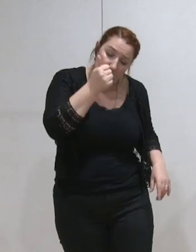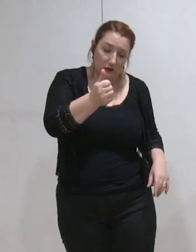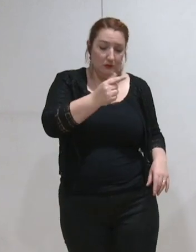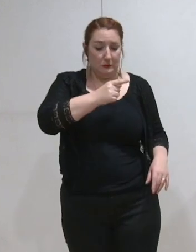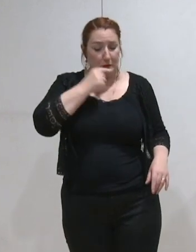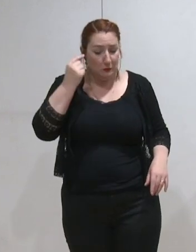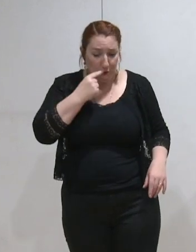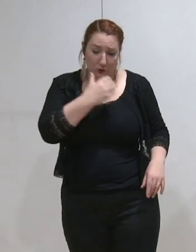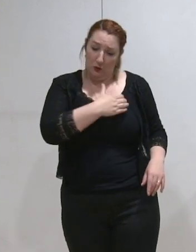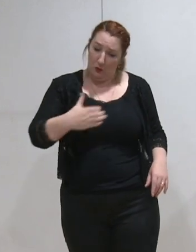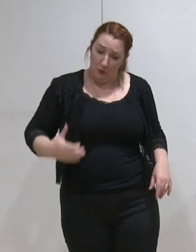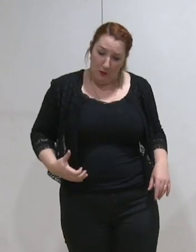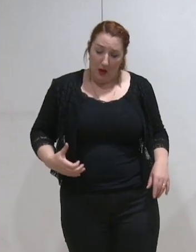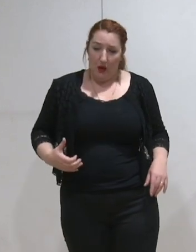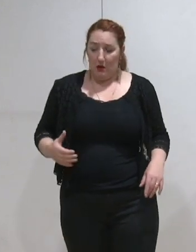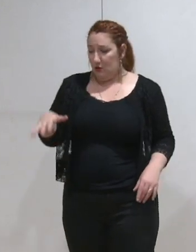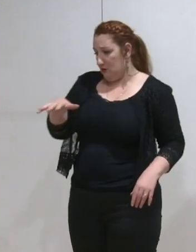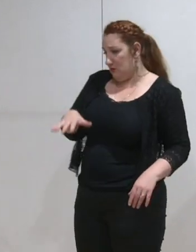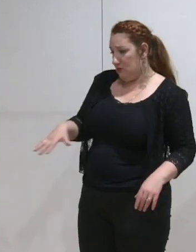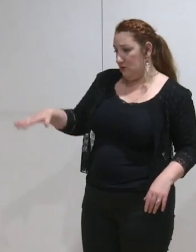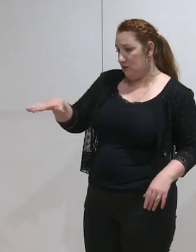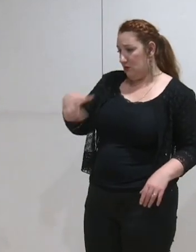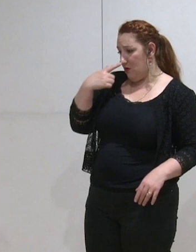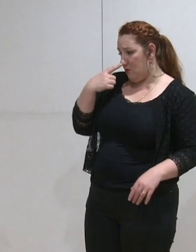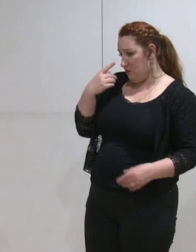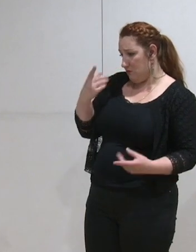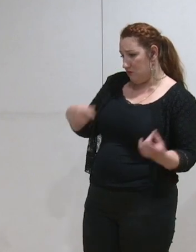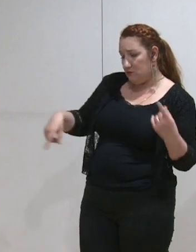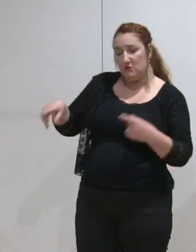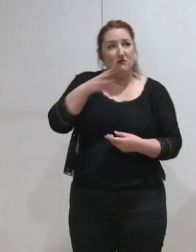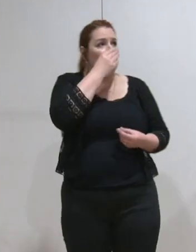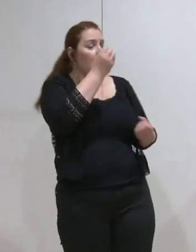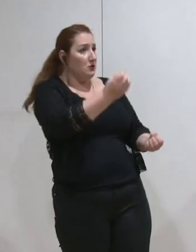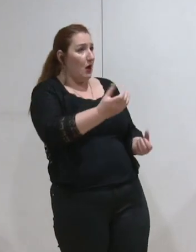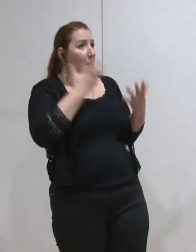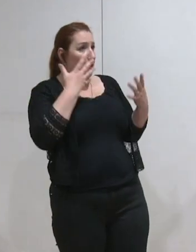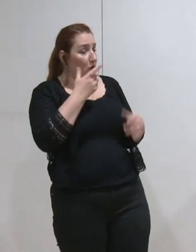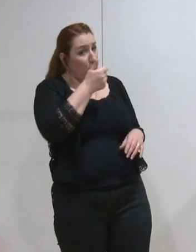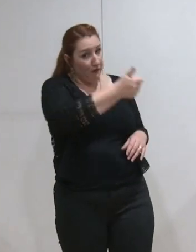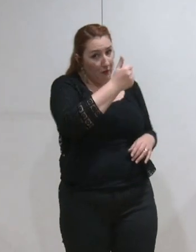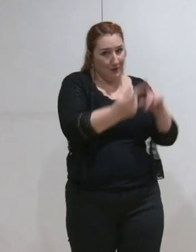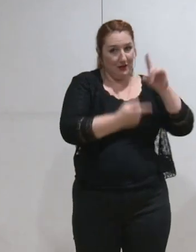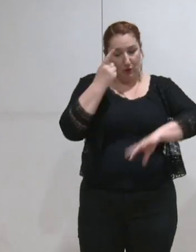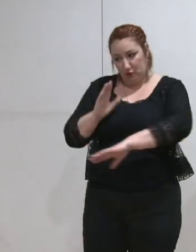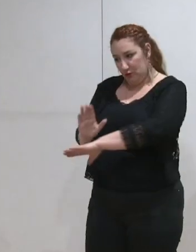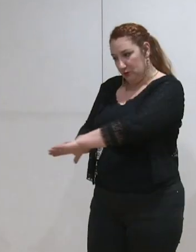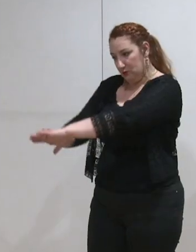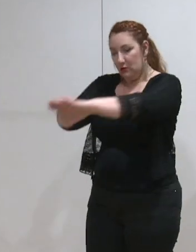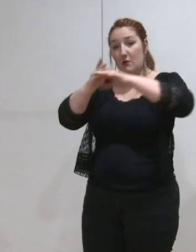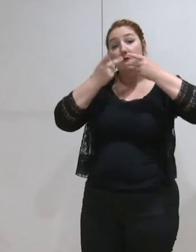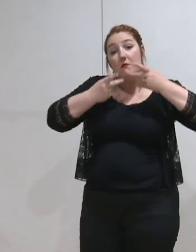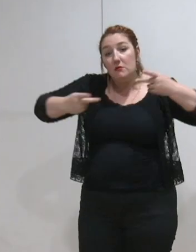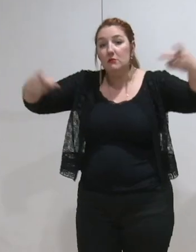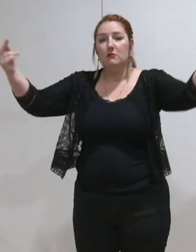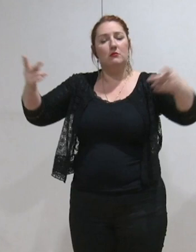Maire face à ce risque de sentiment d'abandon l'importance et la diversité des moyens que la ville de Grenoble